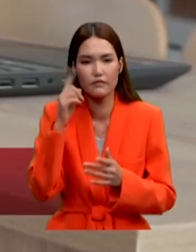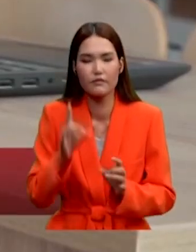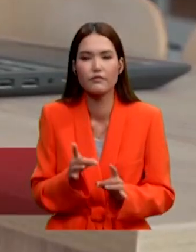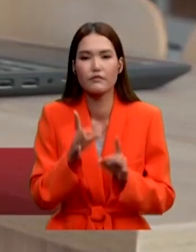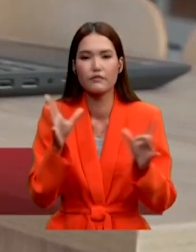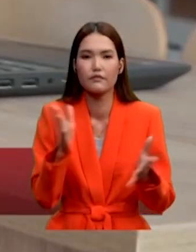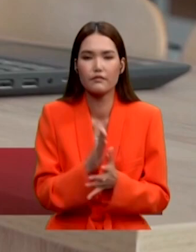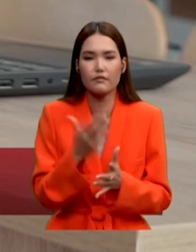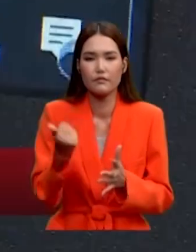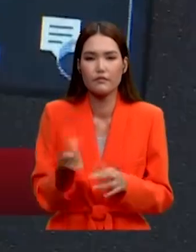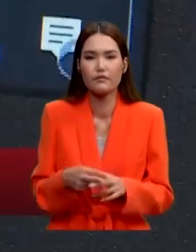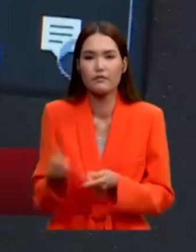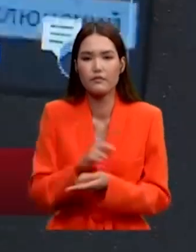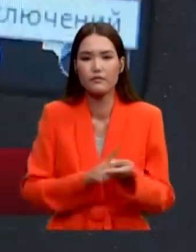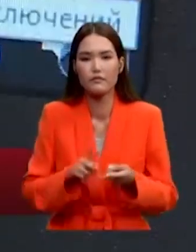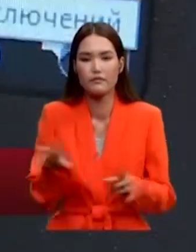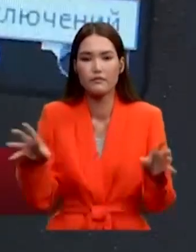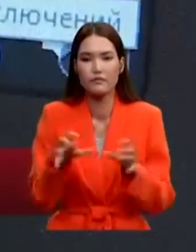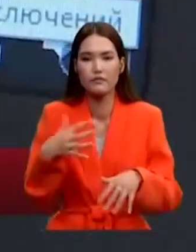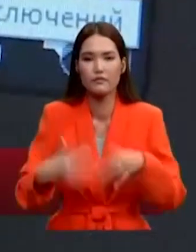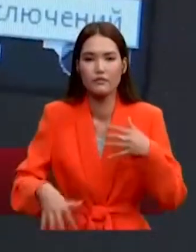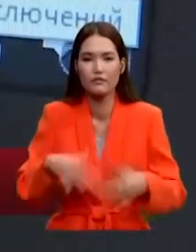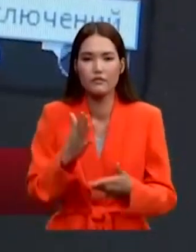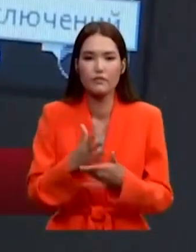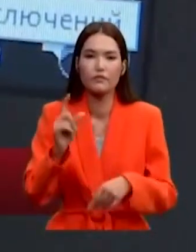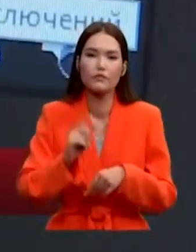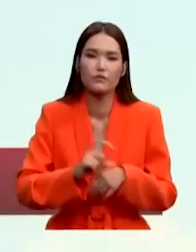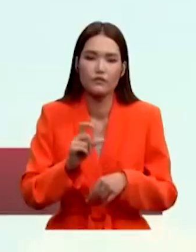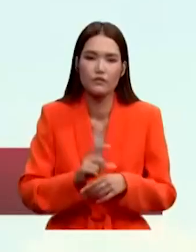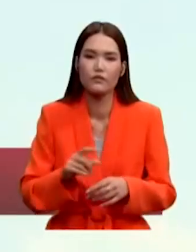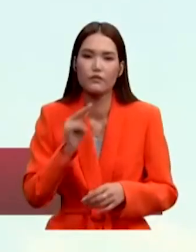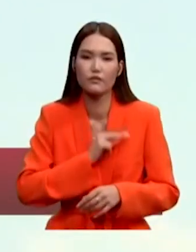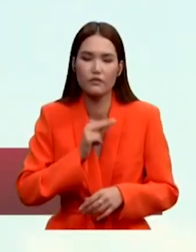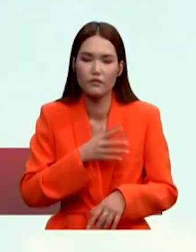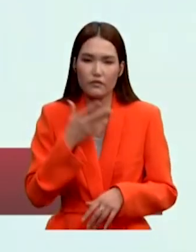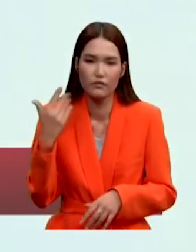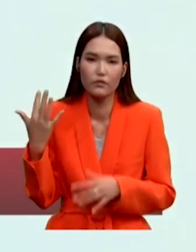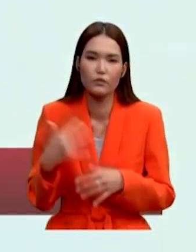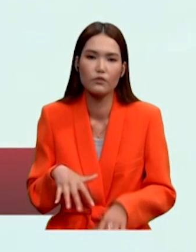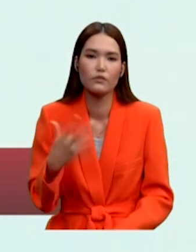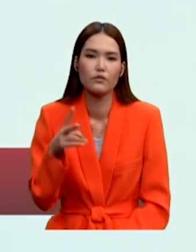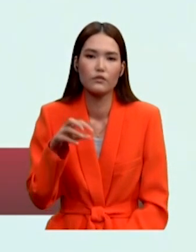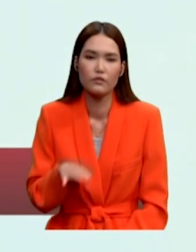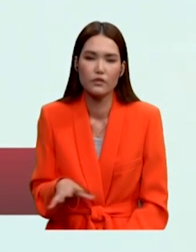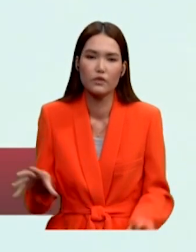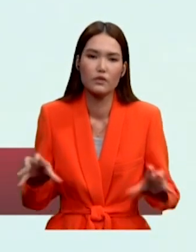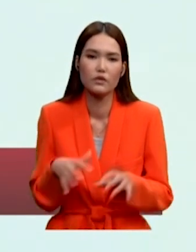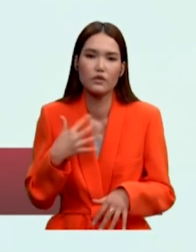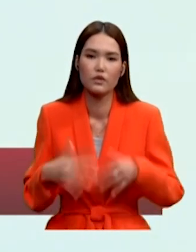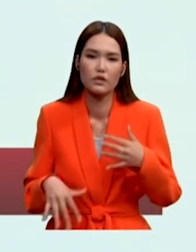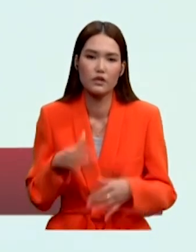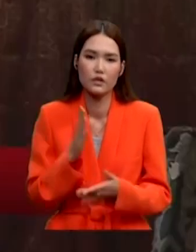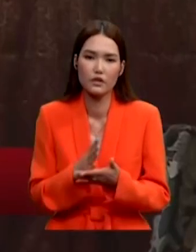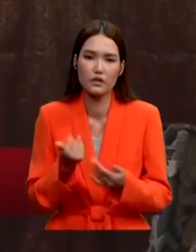А скорость соединения очень слабая. По словам учителей, в таком режиме они работают уже более 2 лет. В Министерстве цифрового